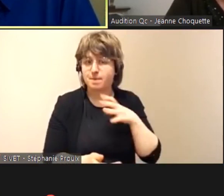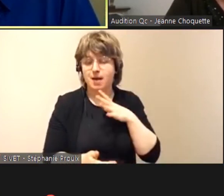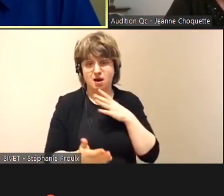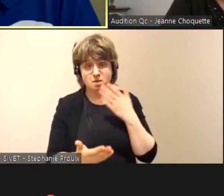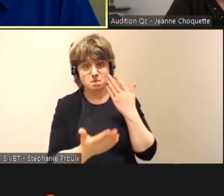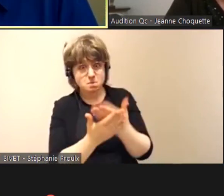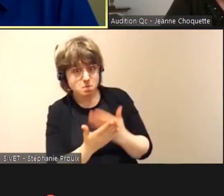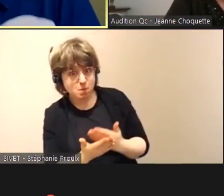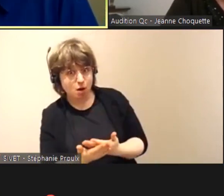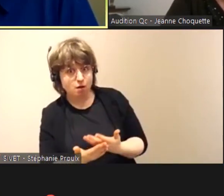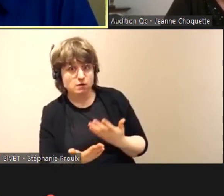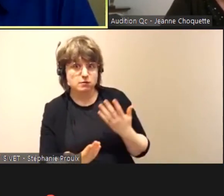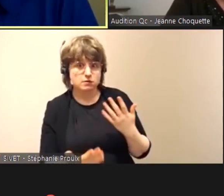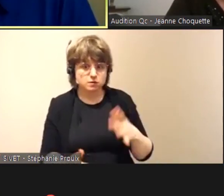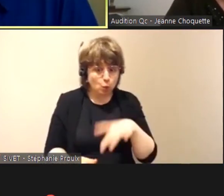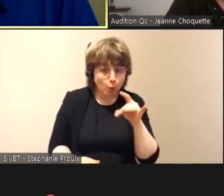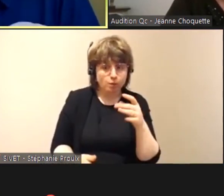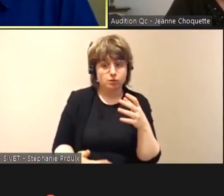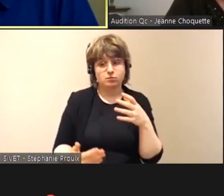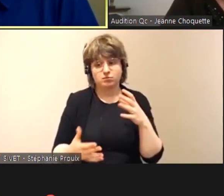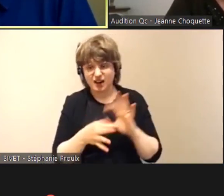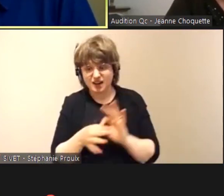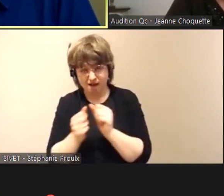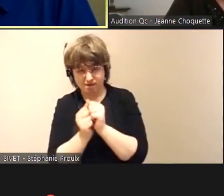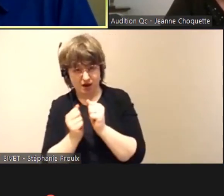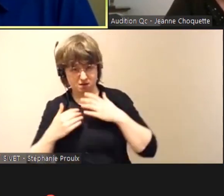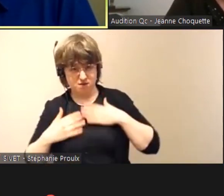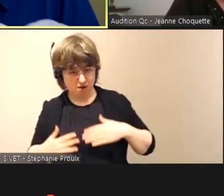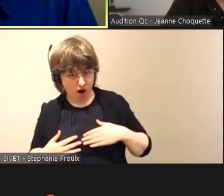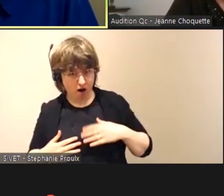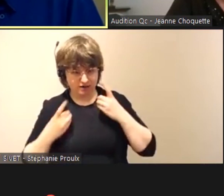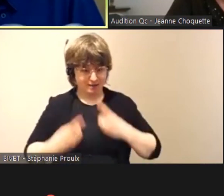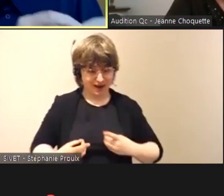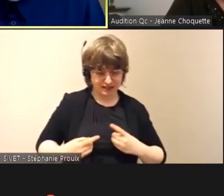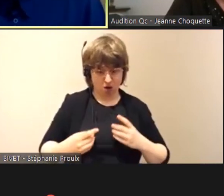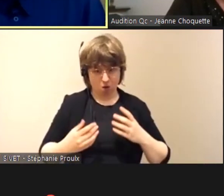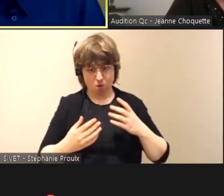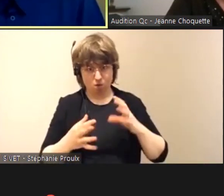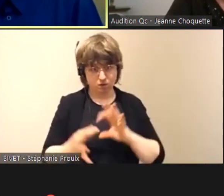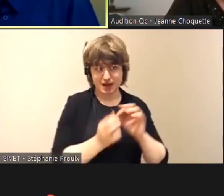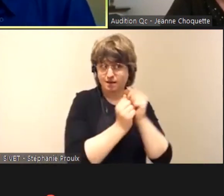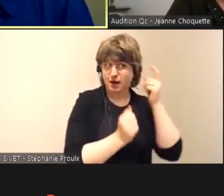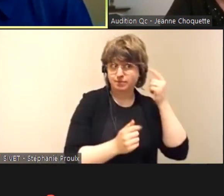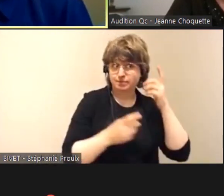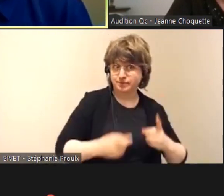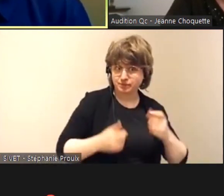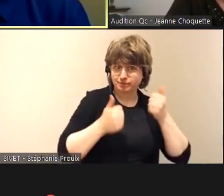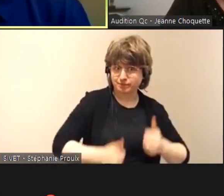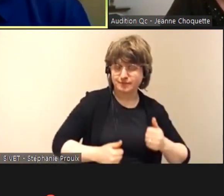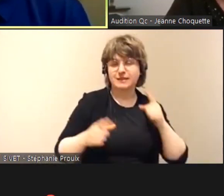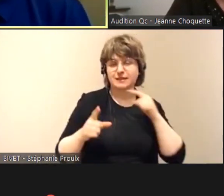démontrer qu'il y a des sources physiologiques au lien entre l'isolement et la dépression et les problèmes de santé